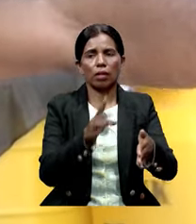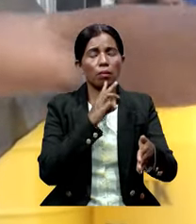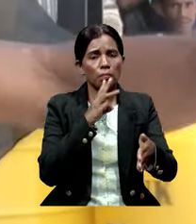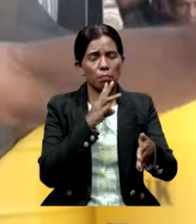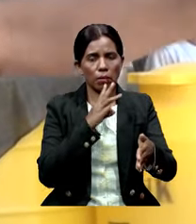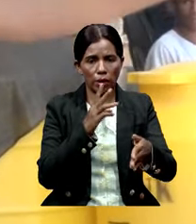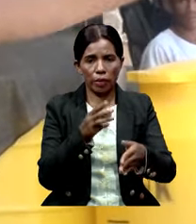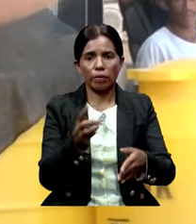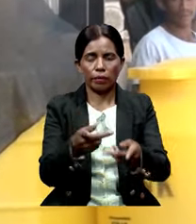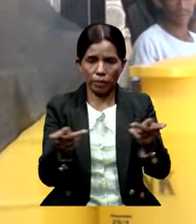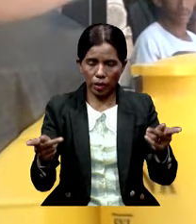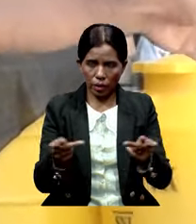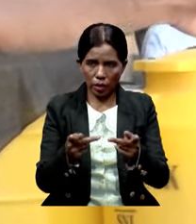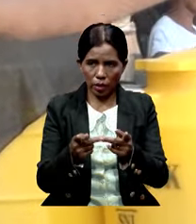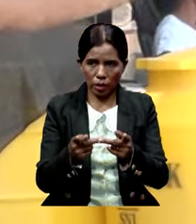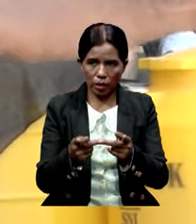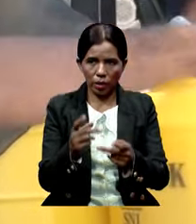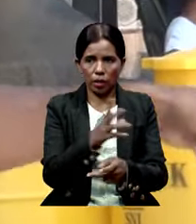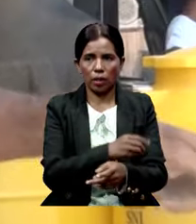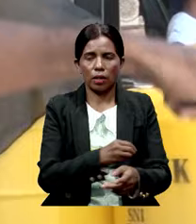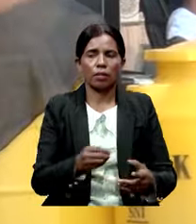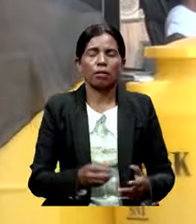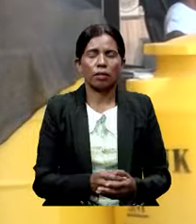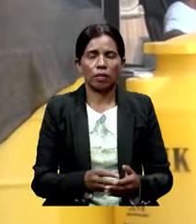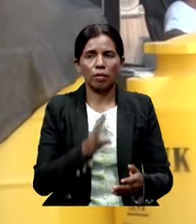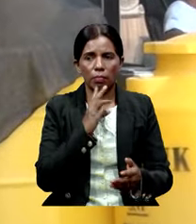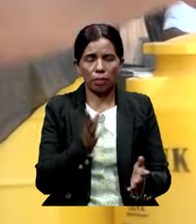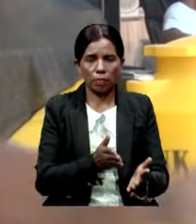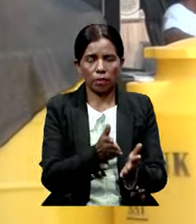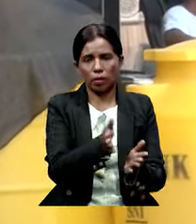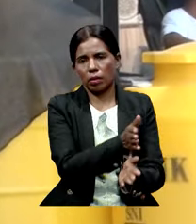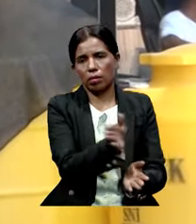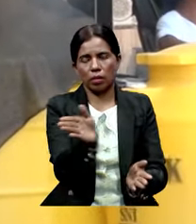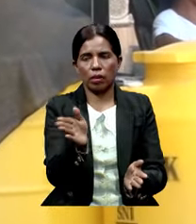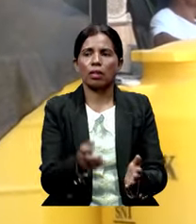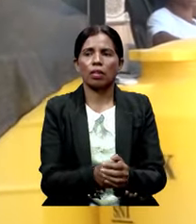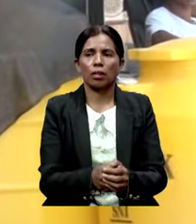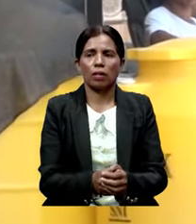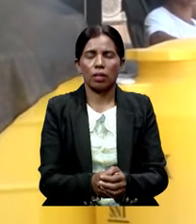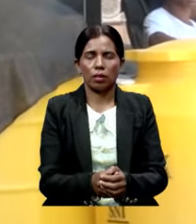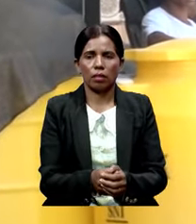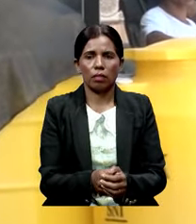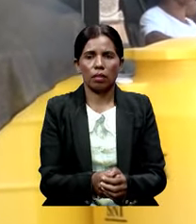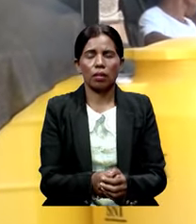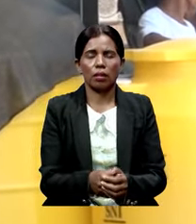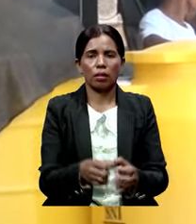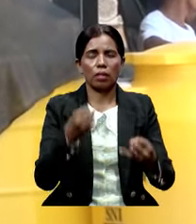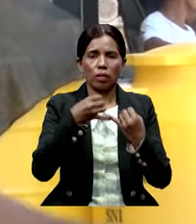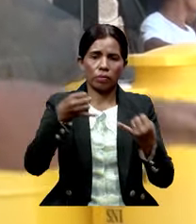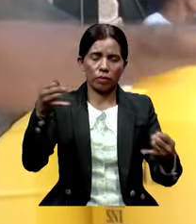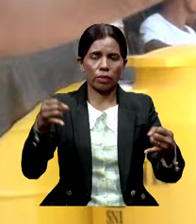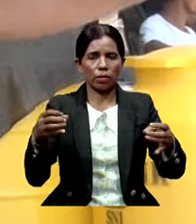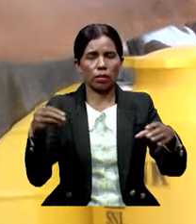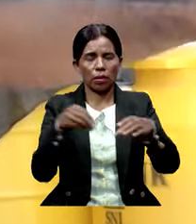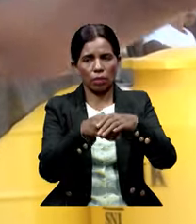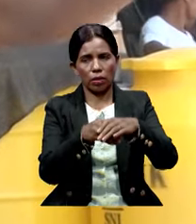dala ne ne tua na ba ne kan tau tesi ida be diga mai ne ba ne tahan hela ia okos ne be dala ne ne antong